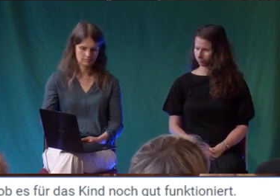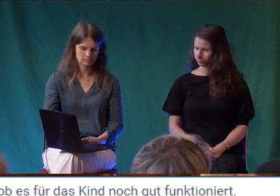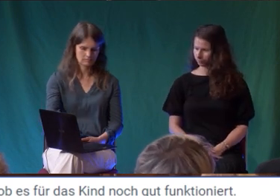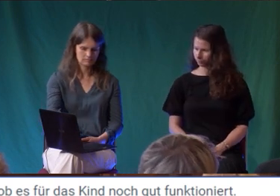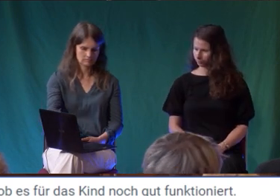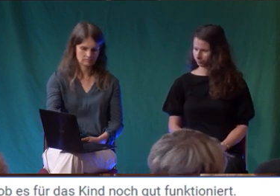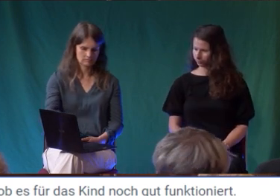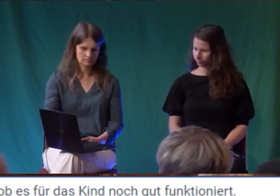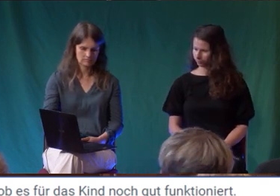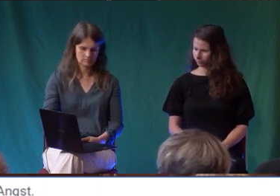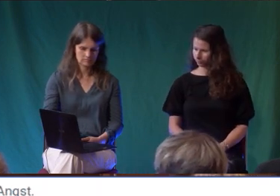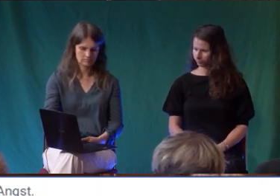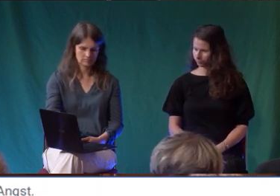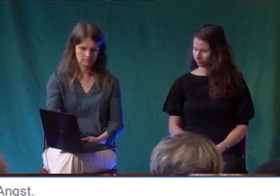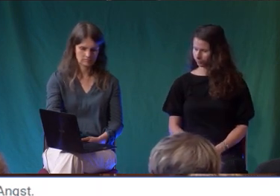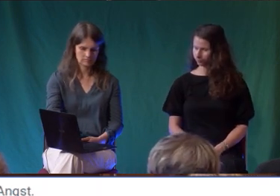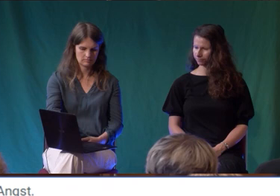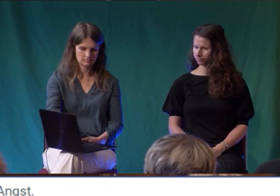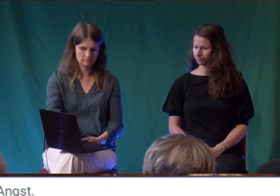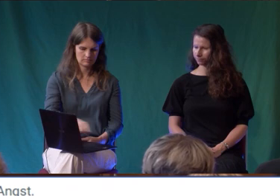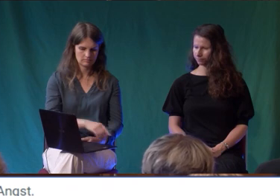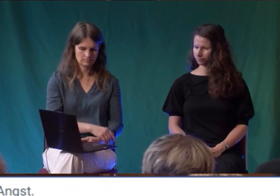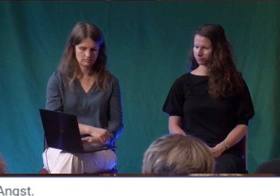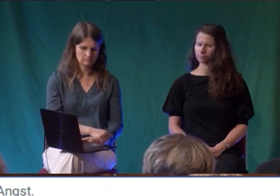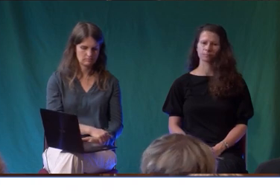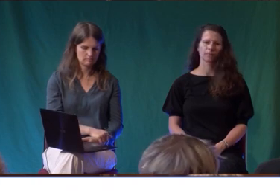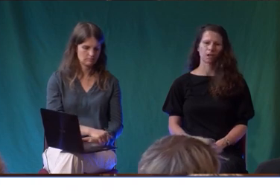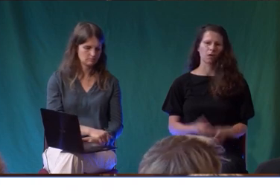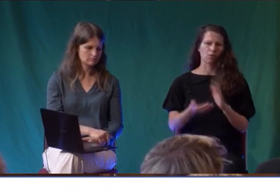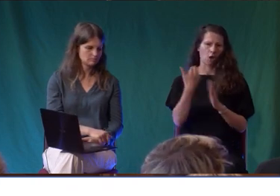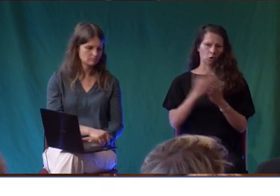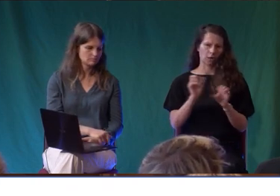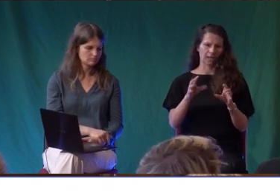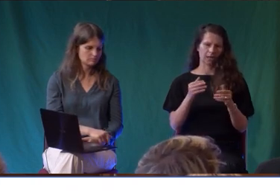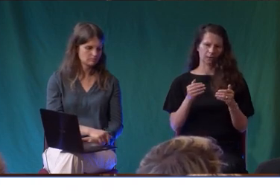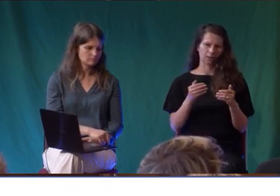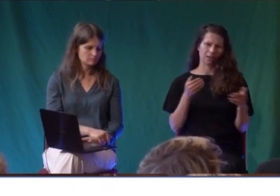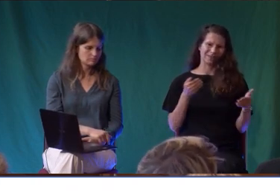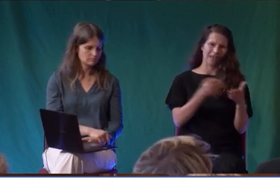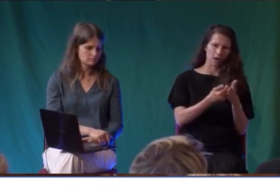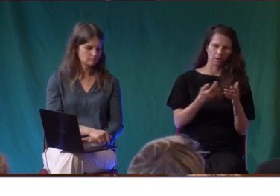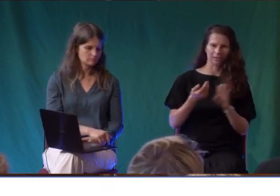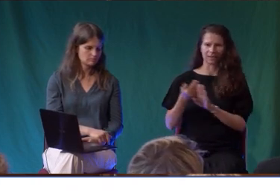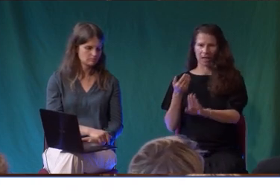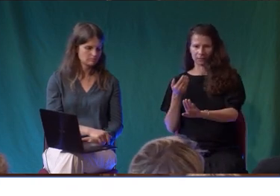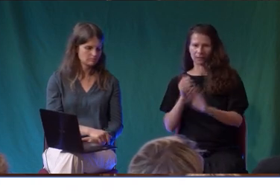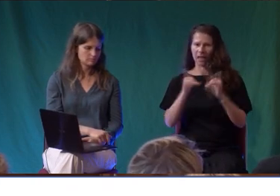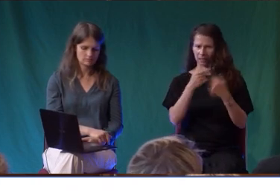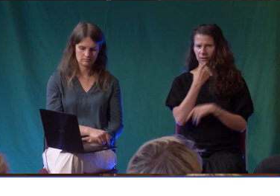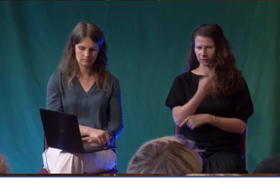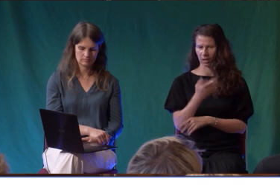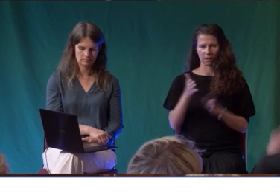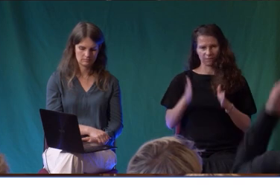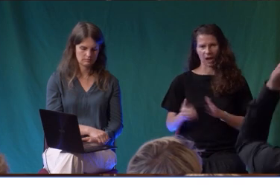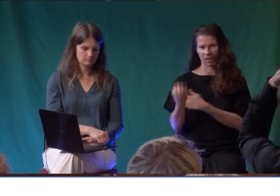genau über Nähe und Distanz habe ich schon gesprochen das haben die Eltern benannt sozusagen und das ist bei den Fachkräften natürlich